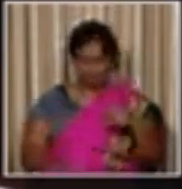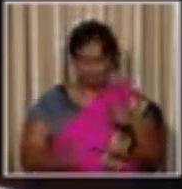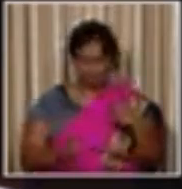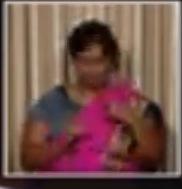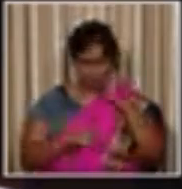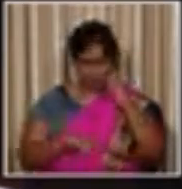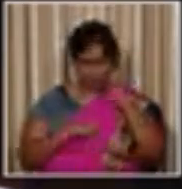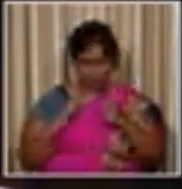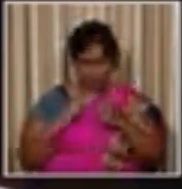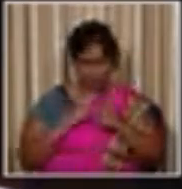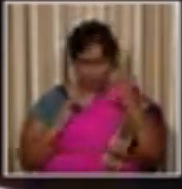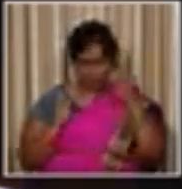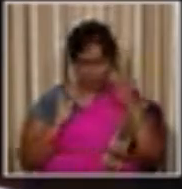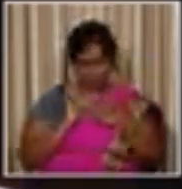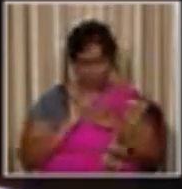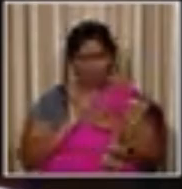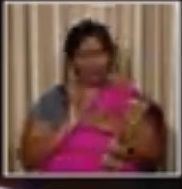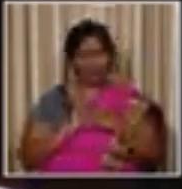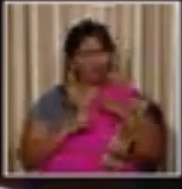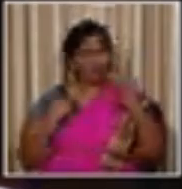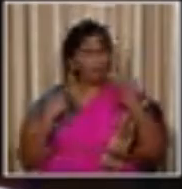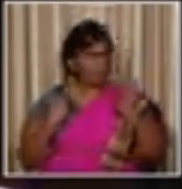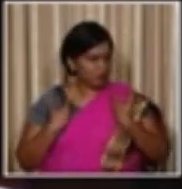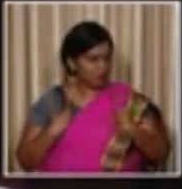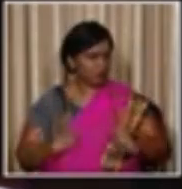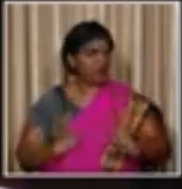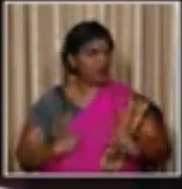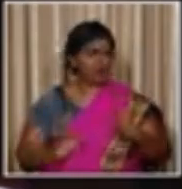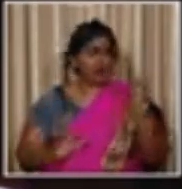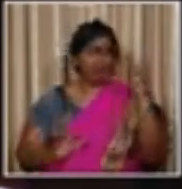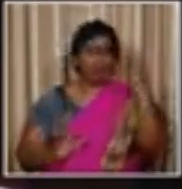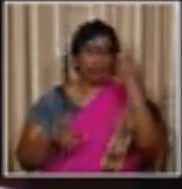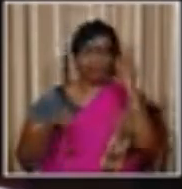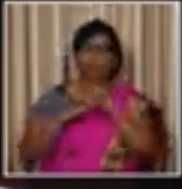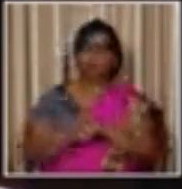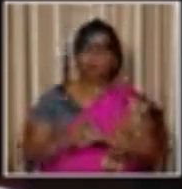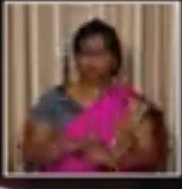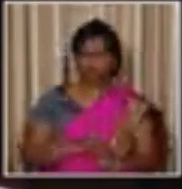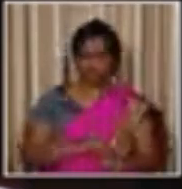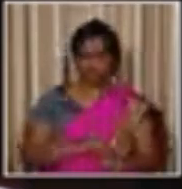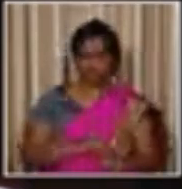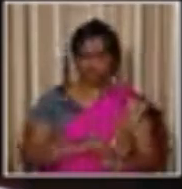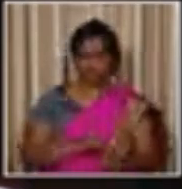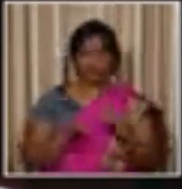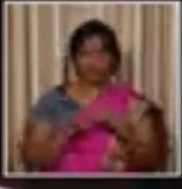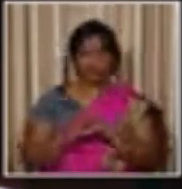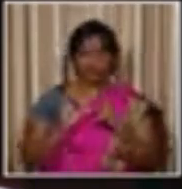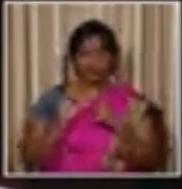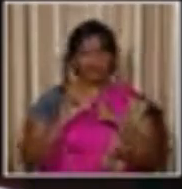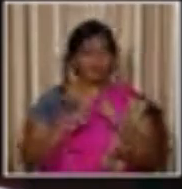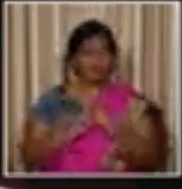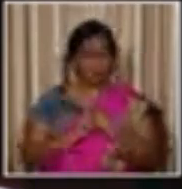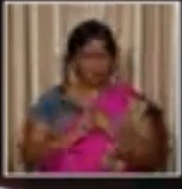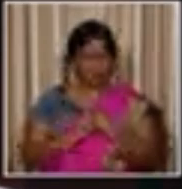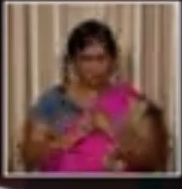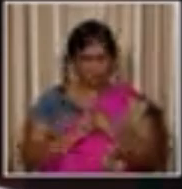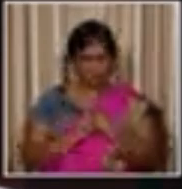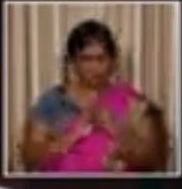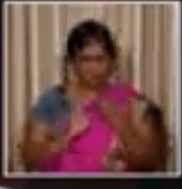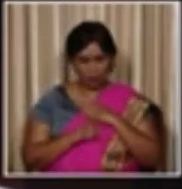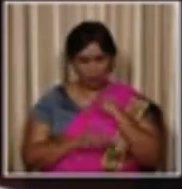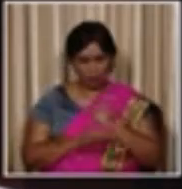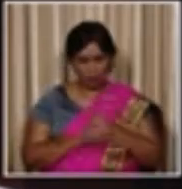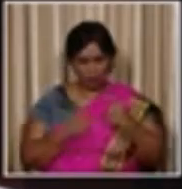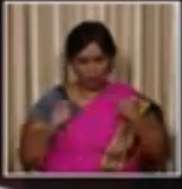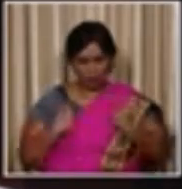පුද්ගලයන්. ඒක රාජපක්ෂවරුන් ගණනාවක් ඇතුළුව මේක ඉන්නවා නිවාඩ් කබ්‍රල් හිටපු මහ